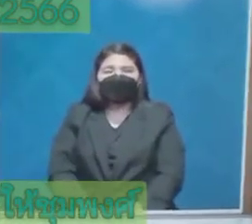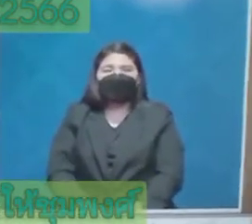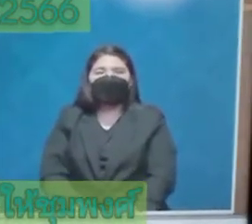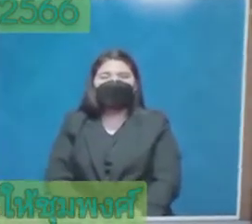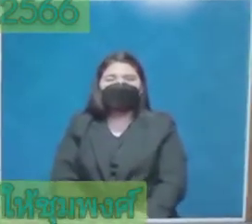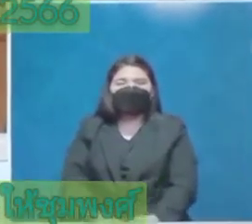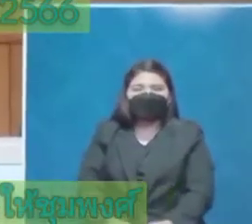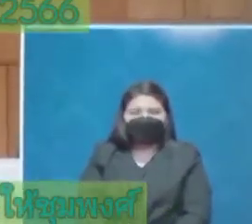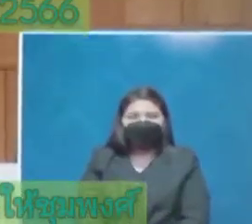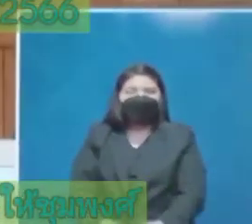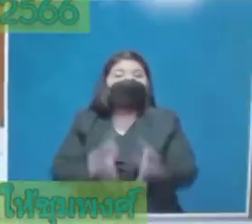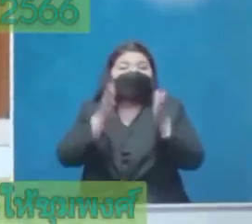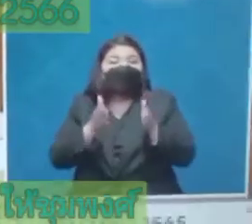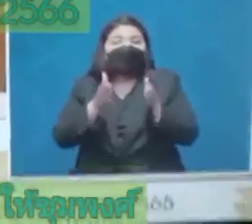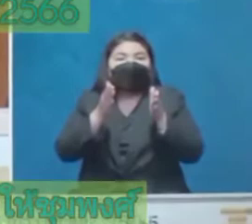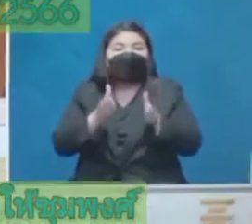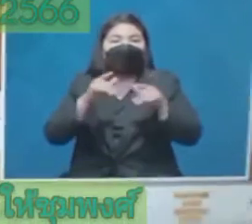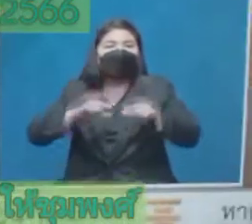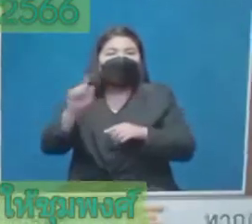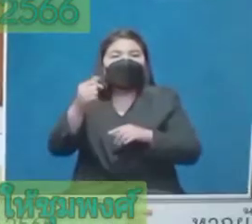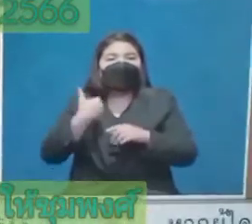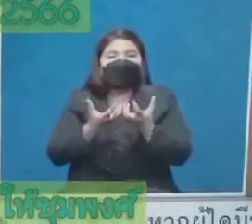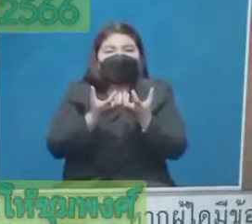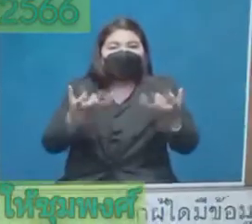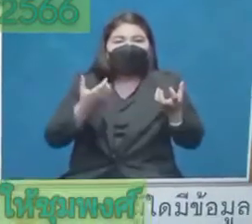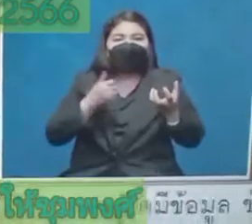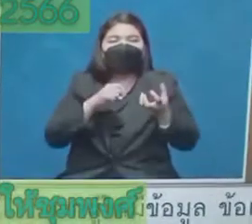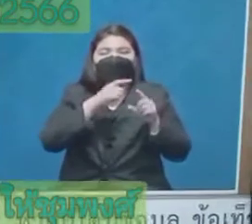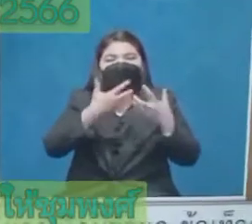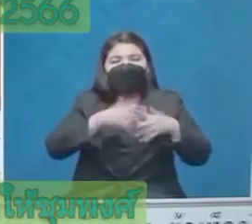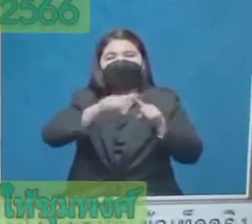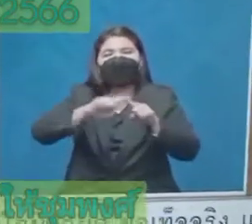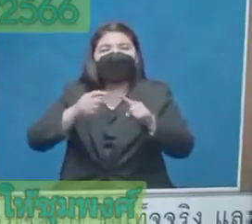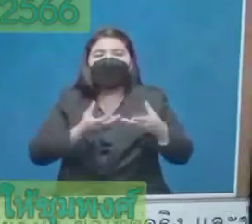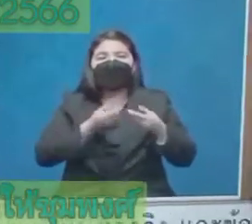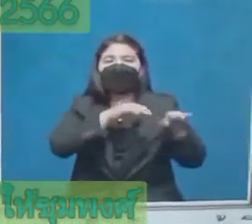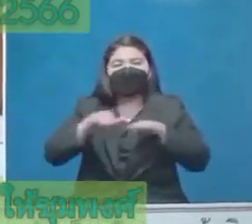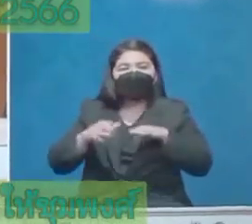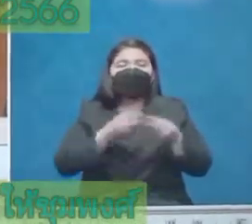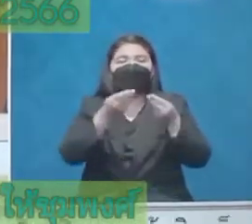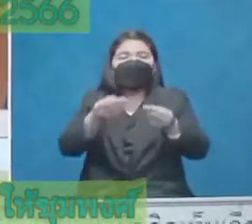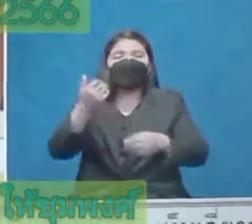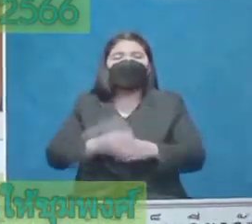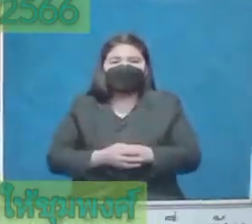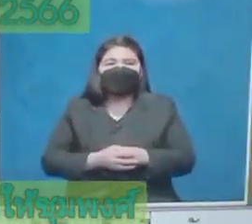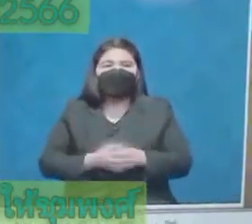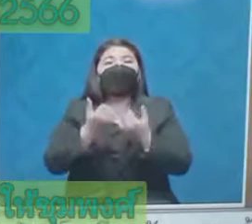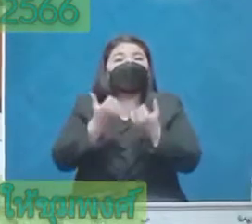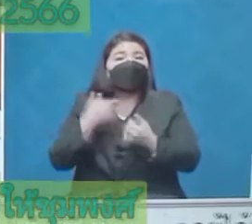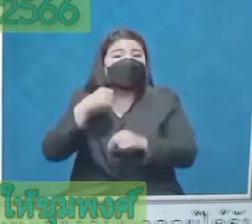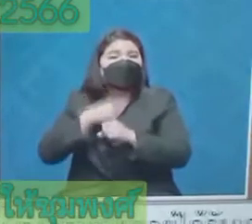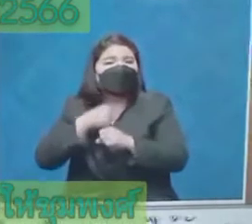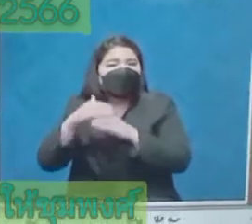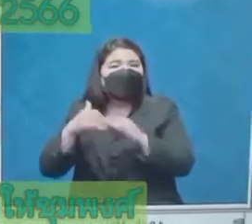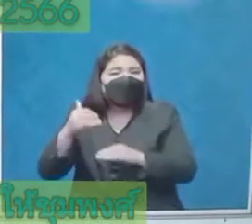สในเรื่องการปรับลดบุคลากรผมพูดไปแล้วต้องจัดหาเครื่องไม้เครื่องมือทดแทนต้องเตรียมอุปกรณ์ต้องเตรียมระบบโครงสร้างพื้นฐานวันนี้เราเดินหน้าไปได้